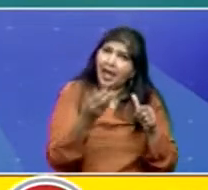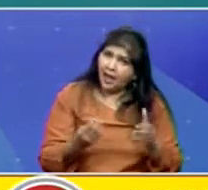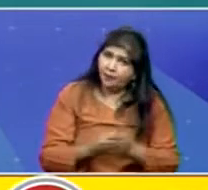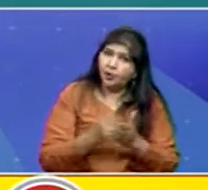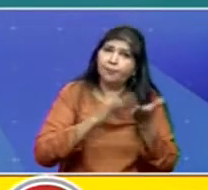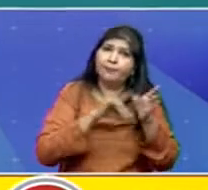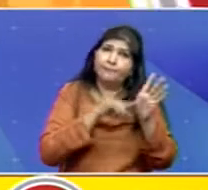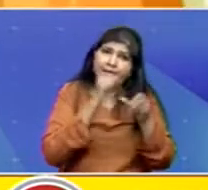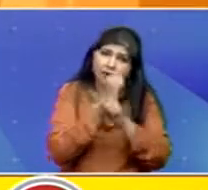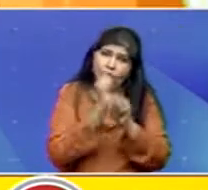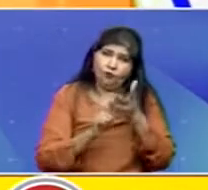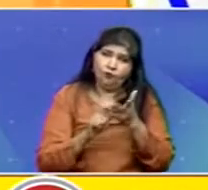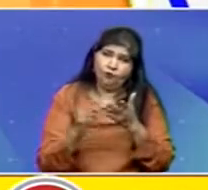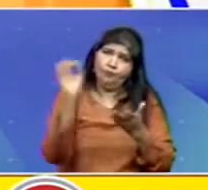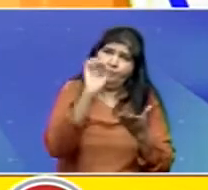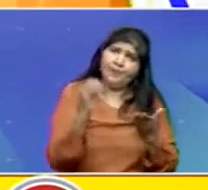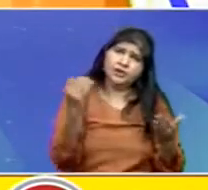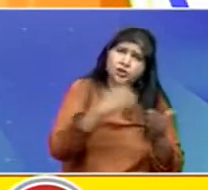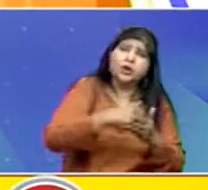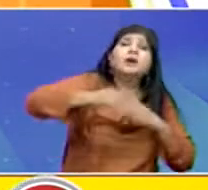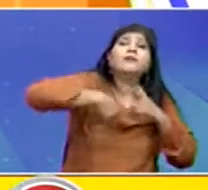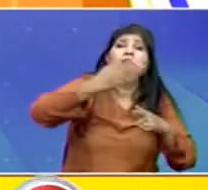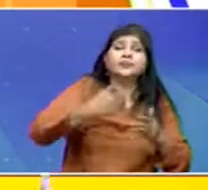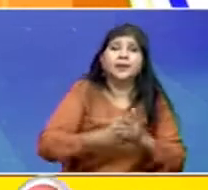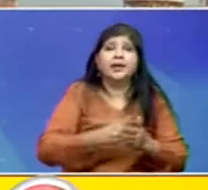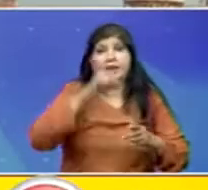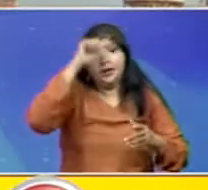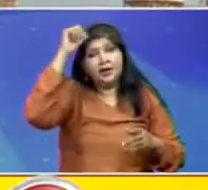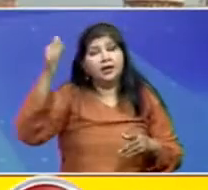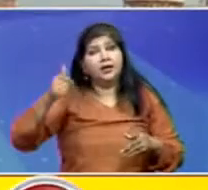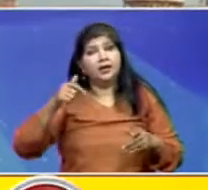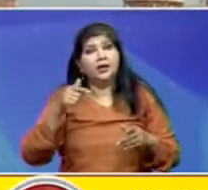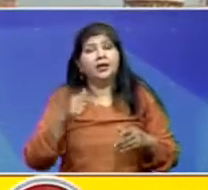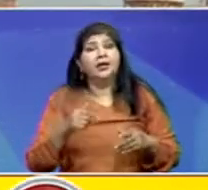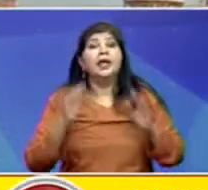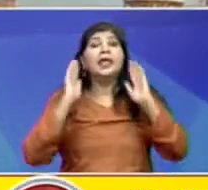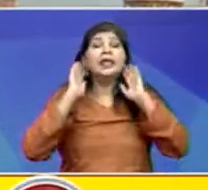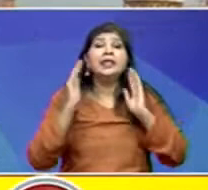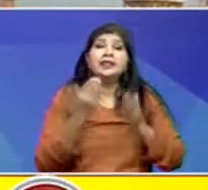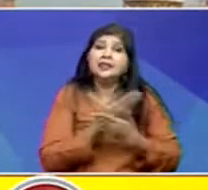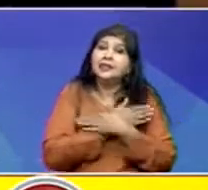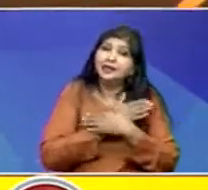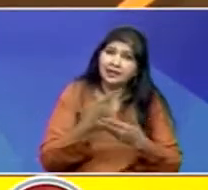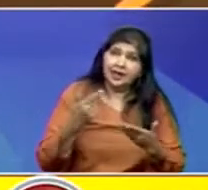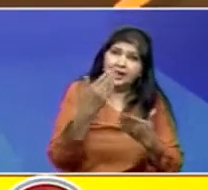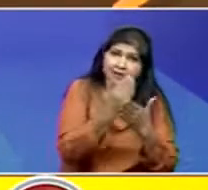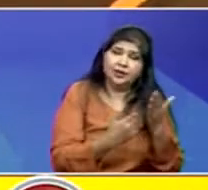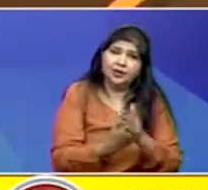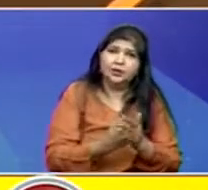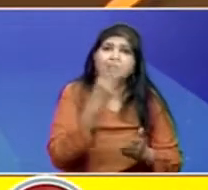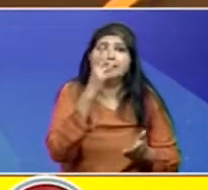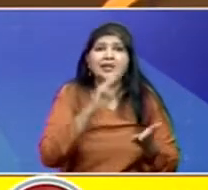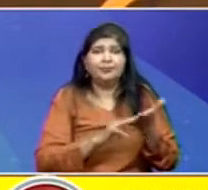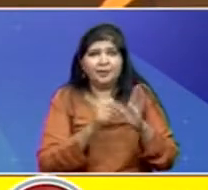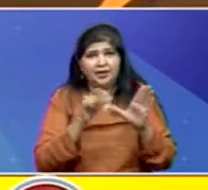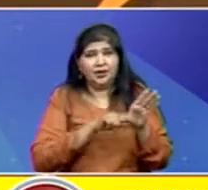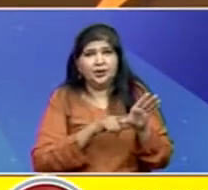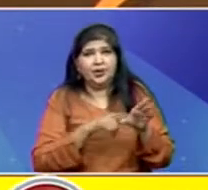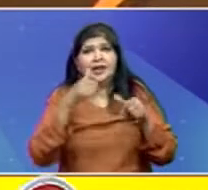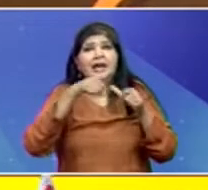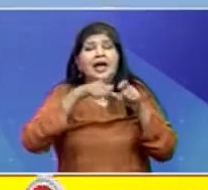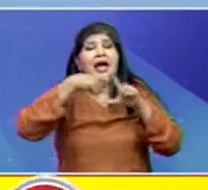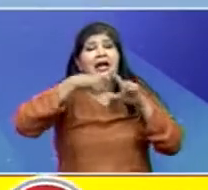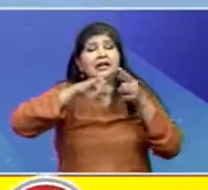हित्ते रही हैं, आने वाले दिनों में देश में इतका त्योहार भी आने वाला है, तीन मैं को अक्षय